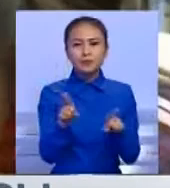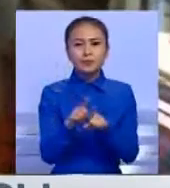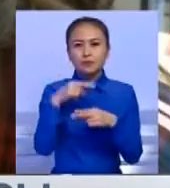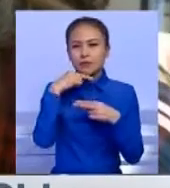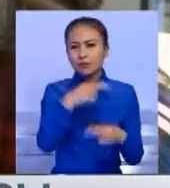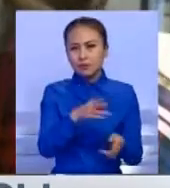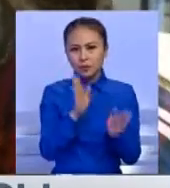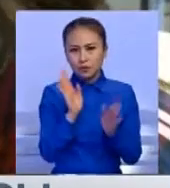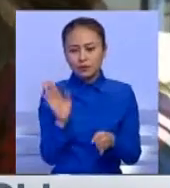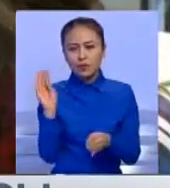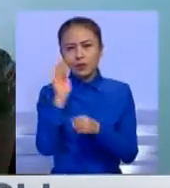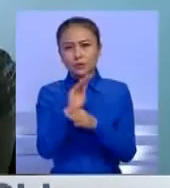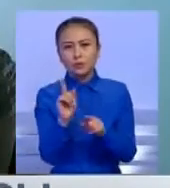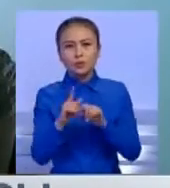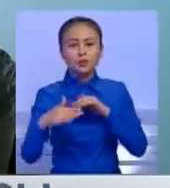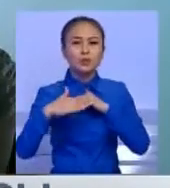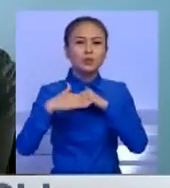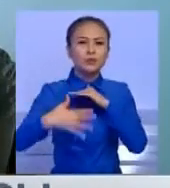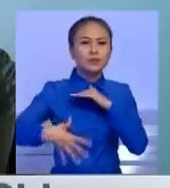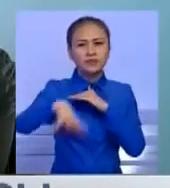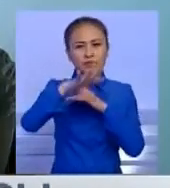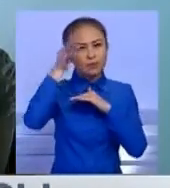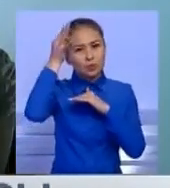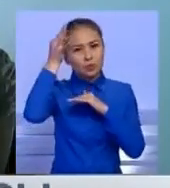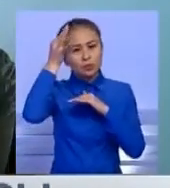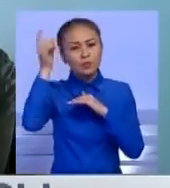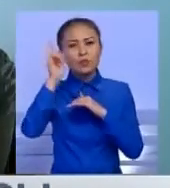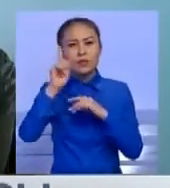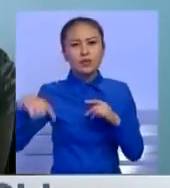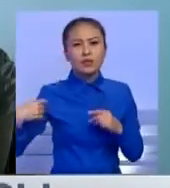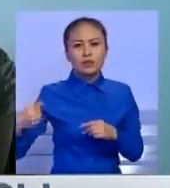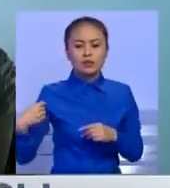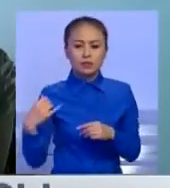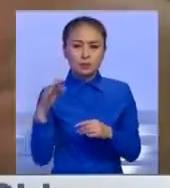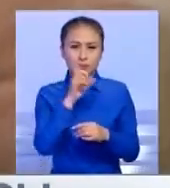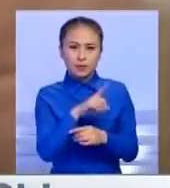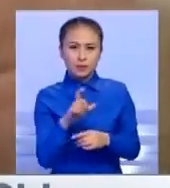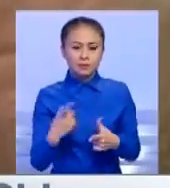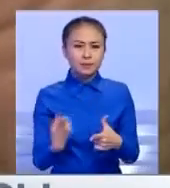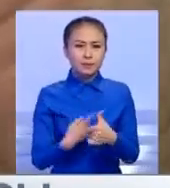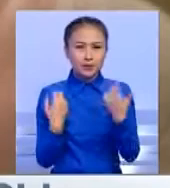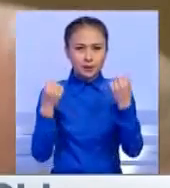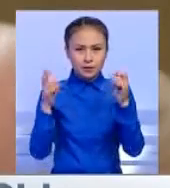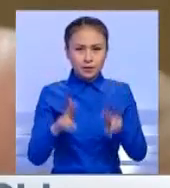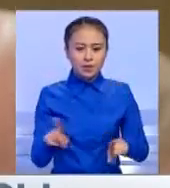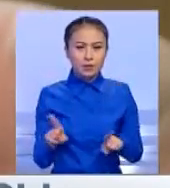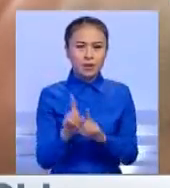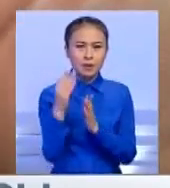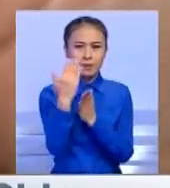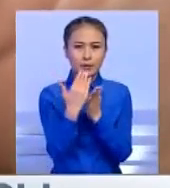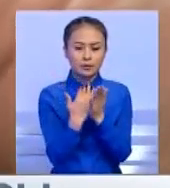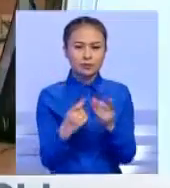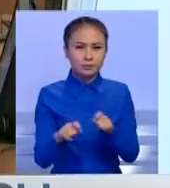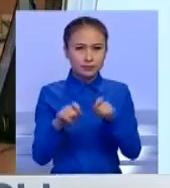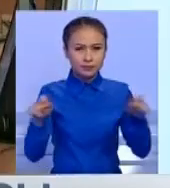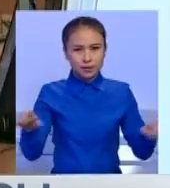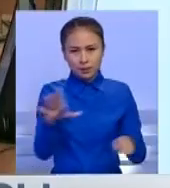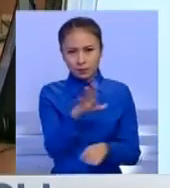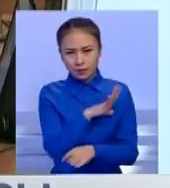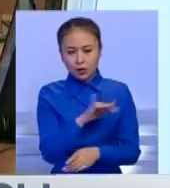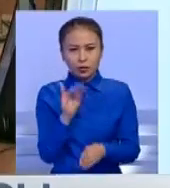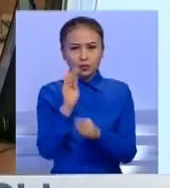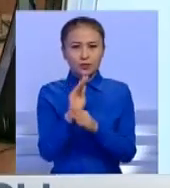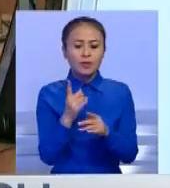бөледі. Отандық мамандар осының барлығын ескере отырып, тігінші мамандығына қатысты арнайы бағдарламаны жасап шығарды. Қазір